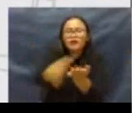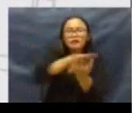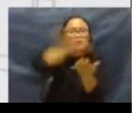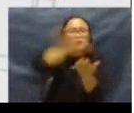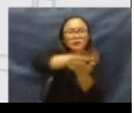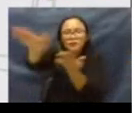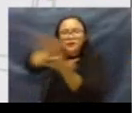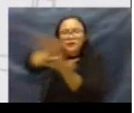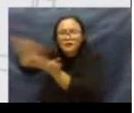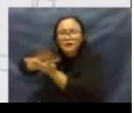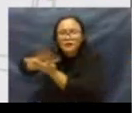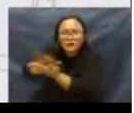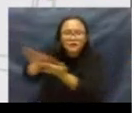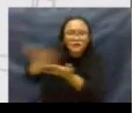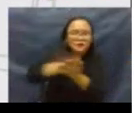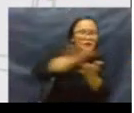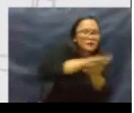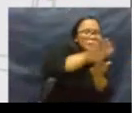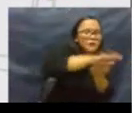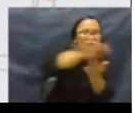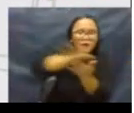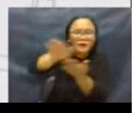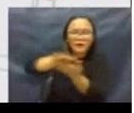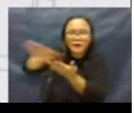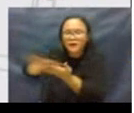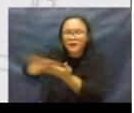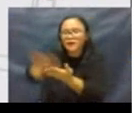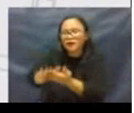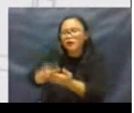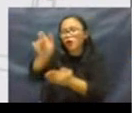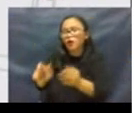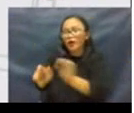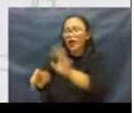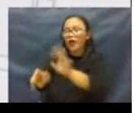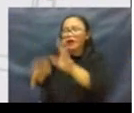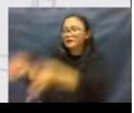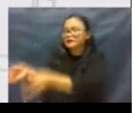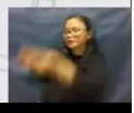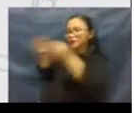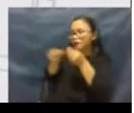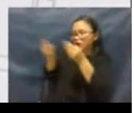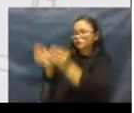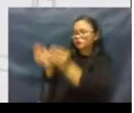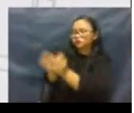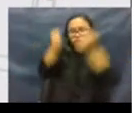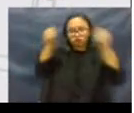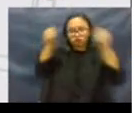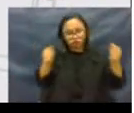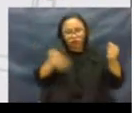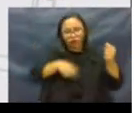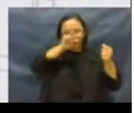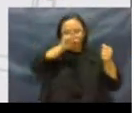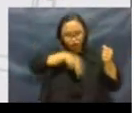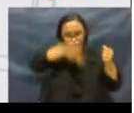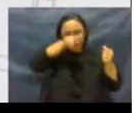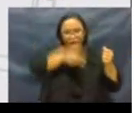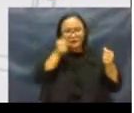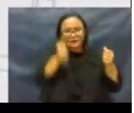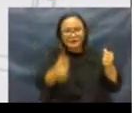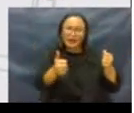naskah tersebut tersebar ke orang-orang, maka orang-orang akan bisa menerima pesan dari saya. Jadi kertas